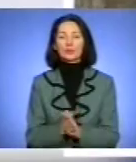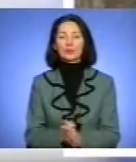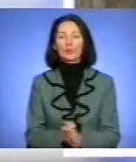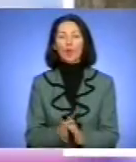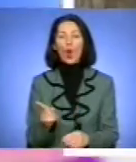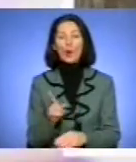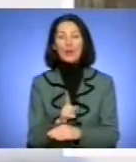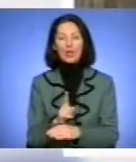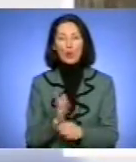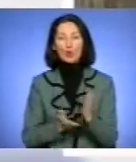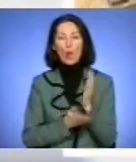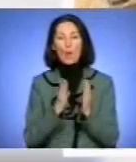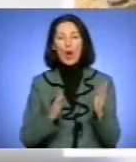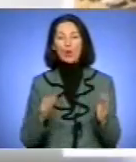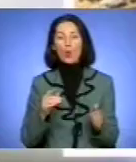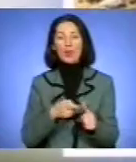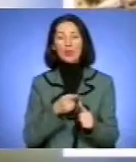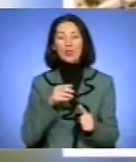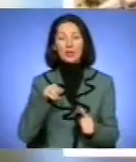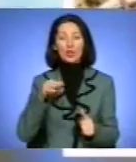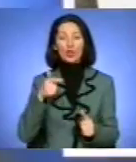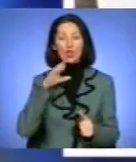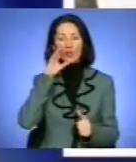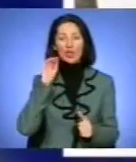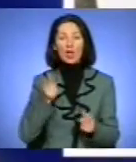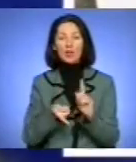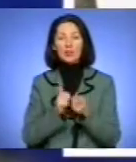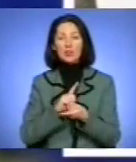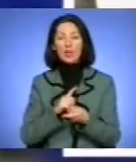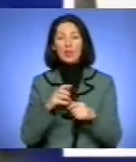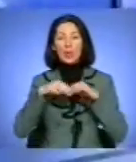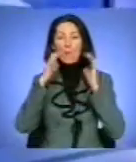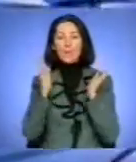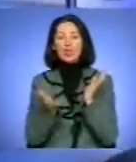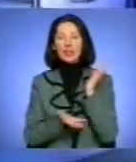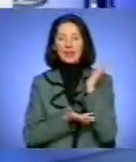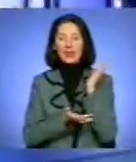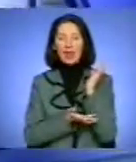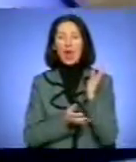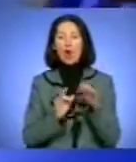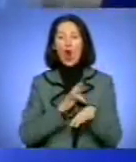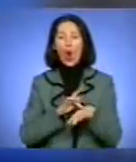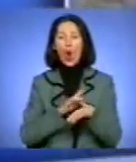У Тернопільському парку імені Тараса Шевченка замість пишних дерев – голі стовбури.